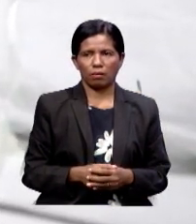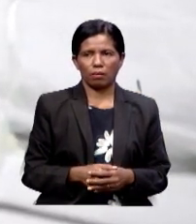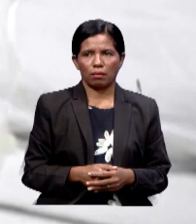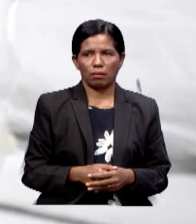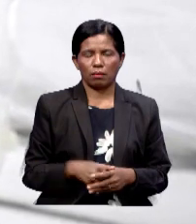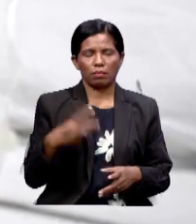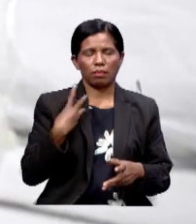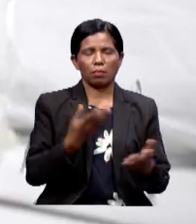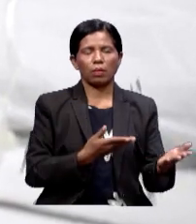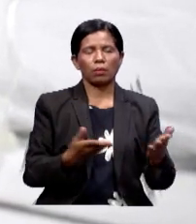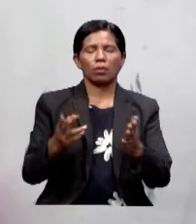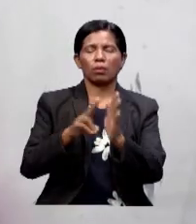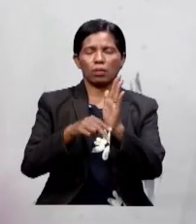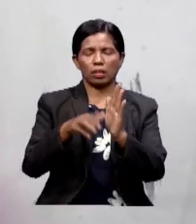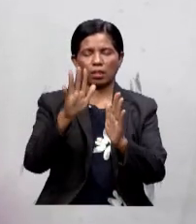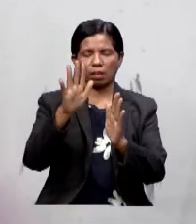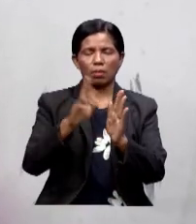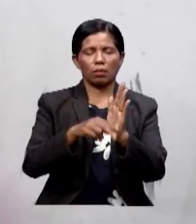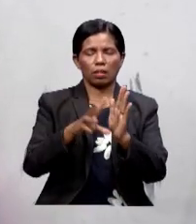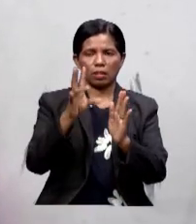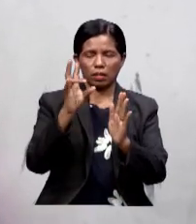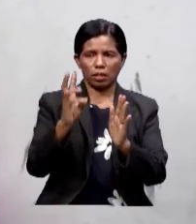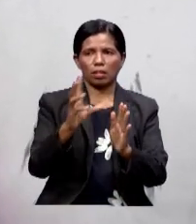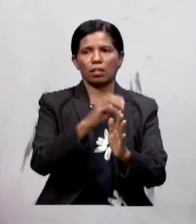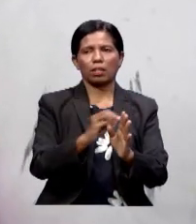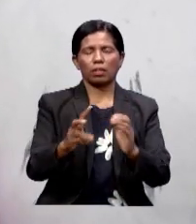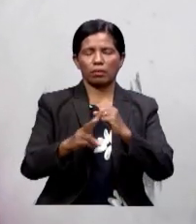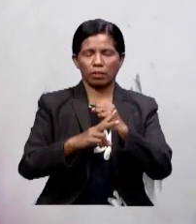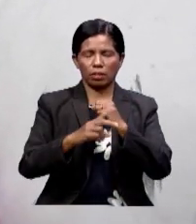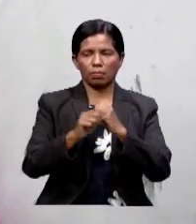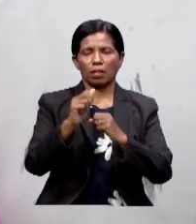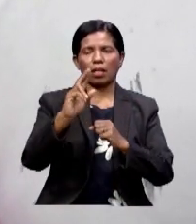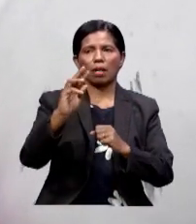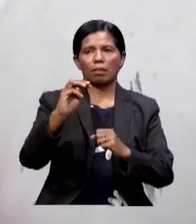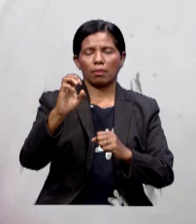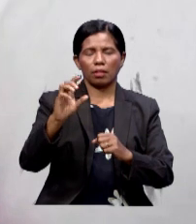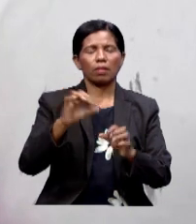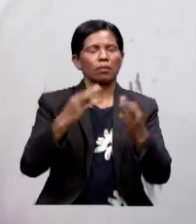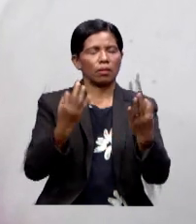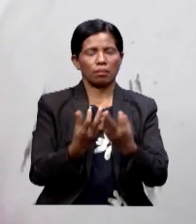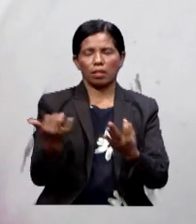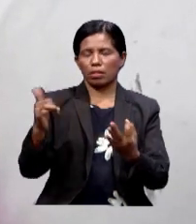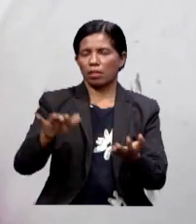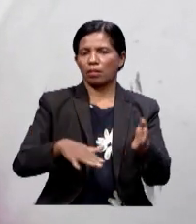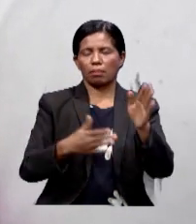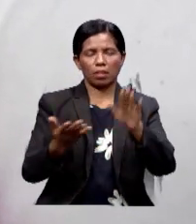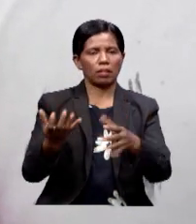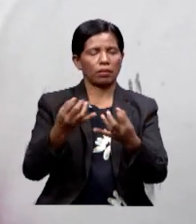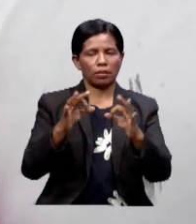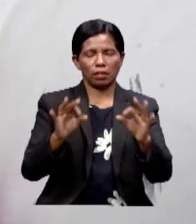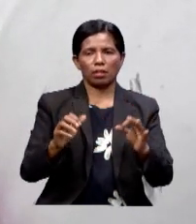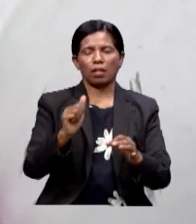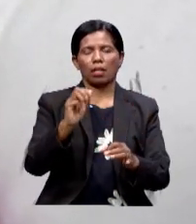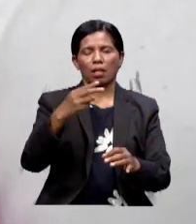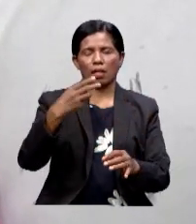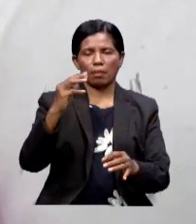Ami lori oras lima to oras nen hafen hasai vitima Ahmed Abdi Jabbar maibe ni familia Sira mate hotonan. Ahmed Abu